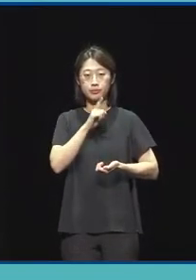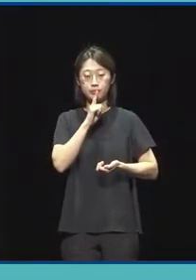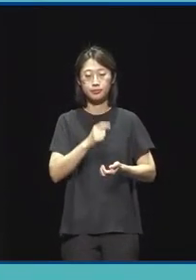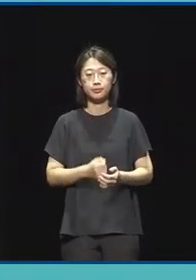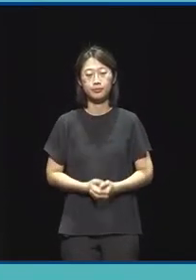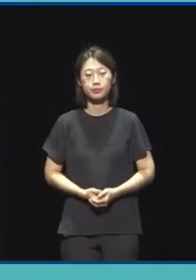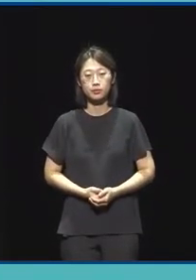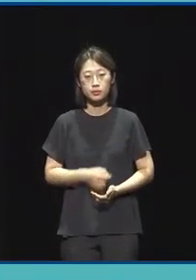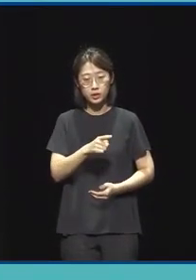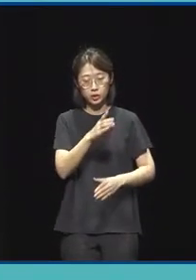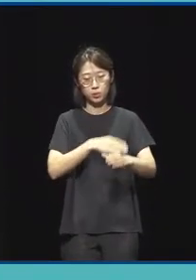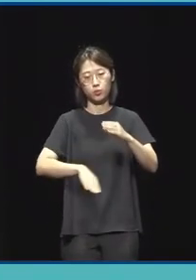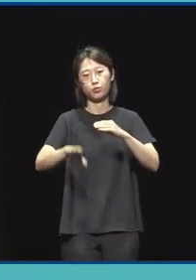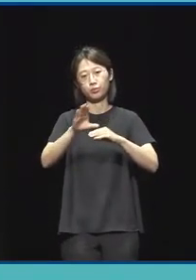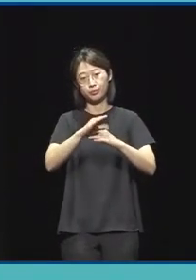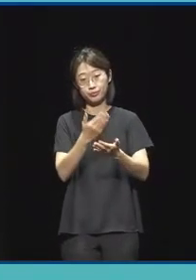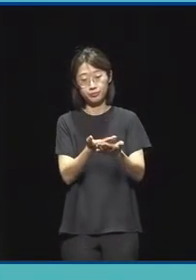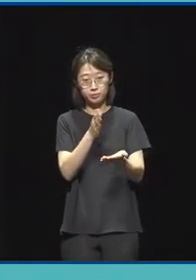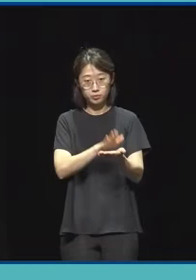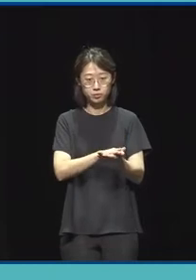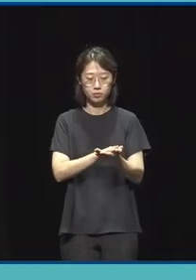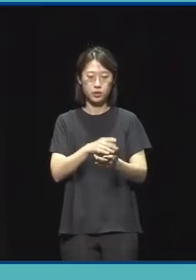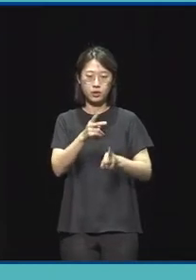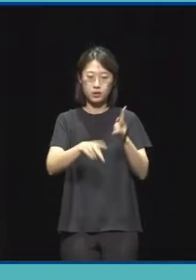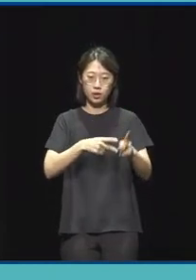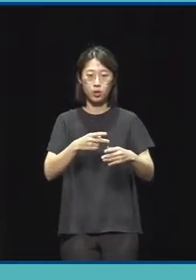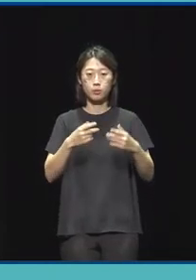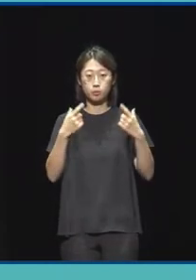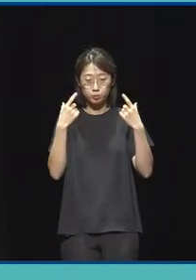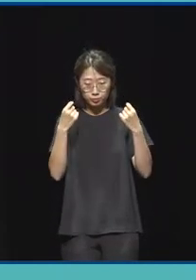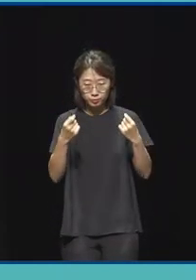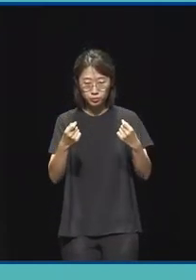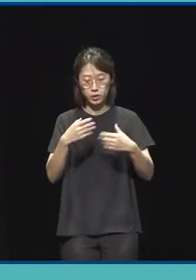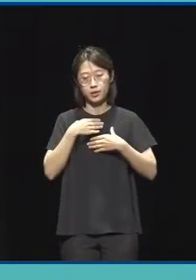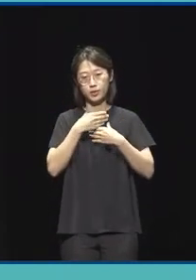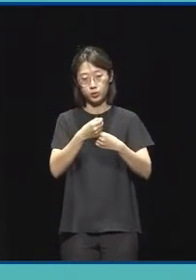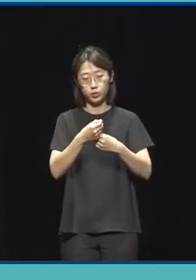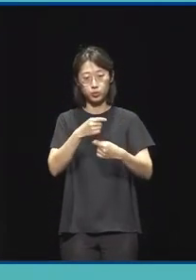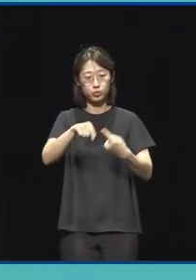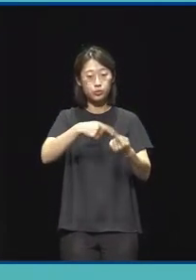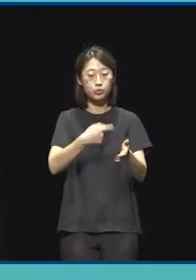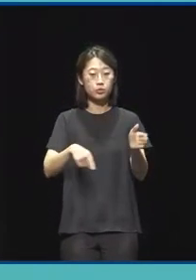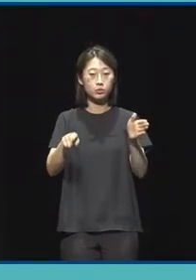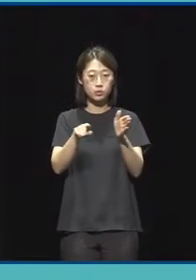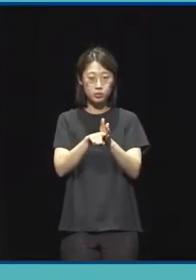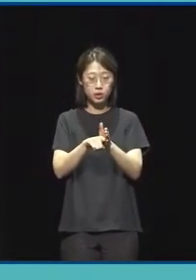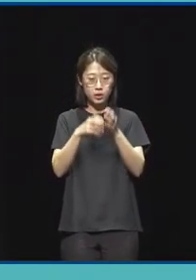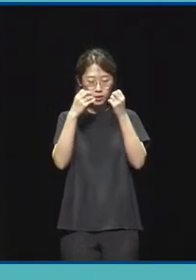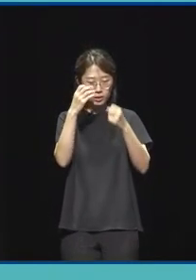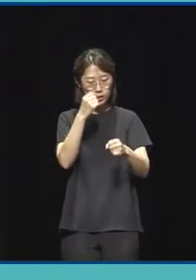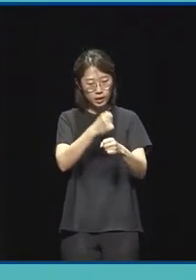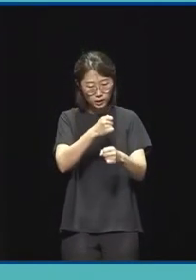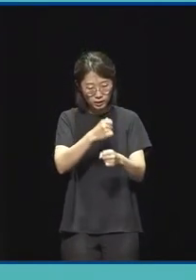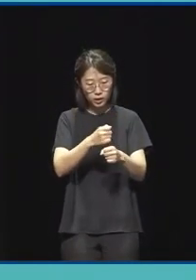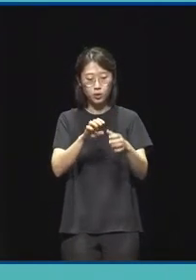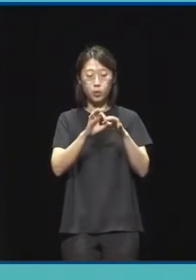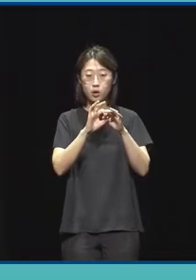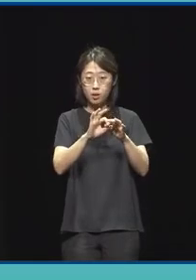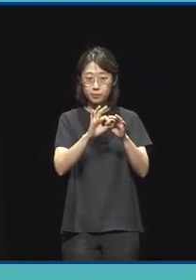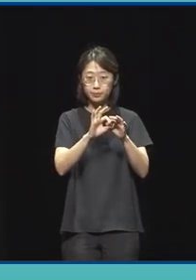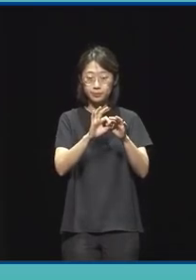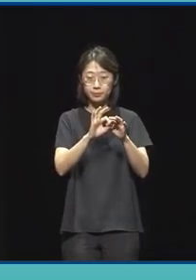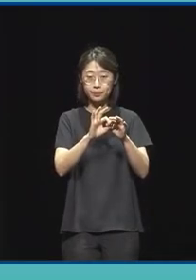점입니다이를 보완하고자 사업을 지속하고 안정적으로 운영할 수 있는 창작 환경을 조성하기 위해서